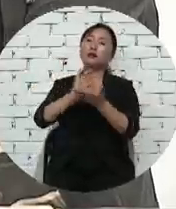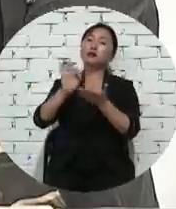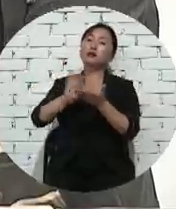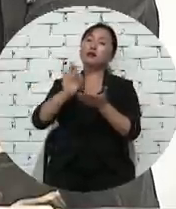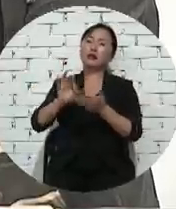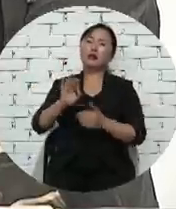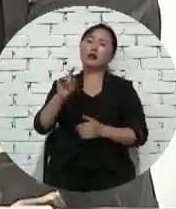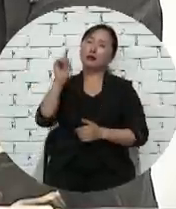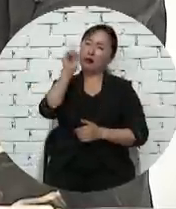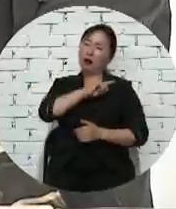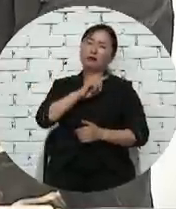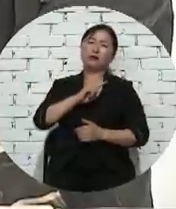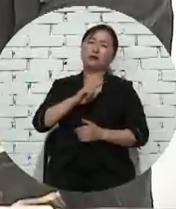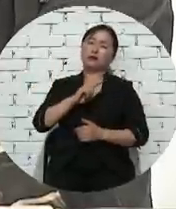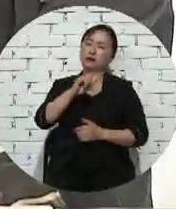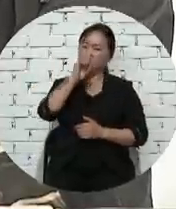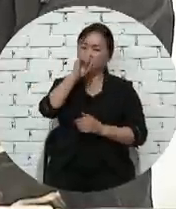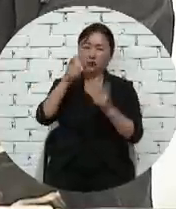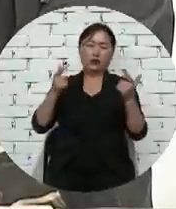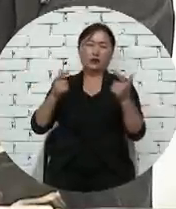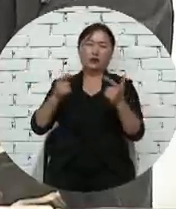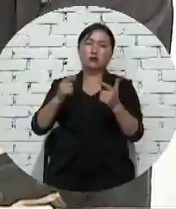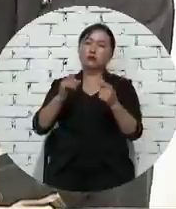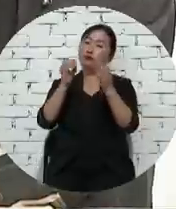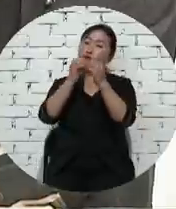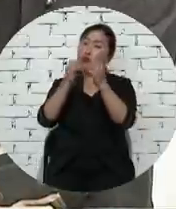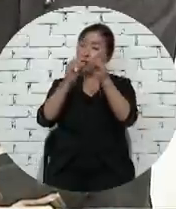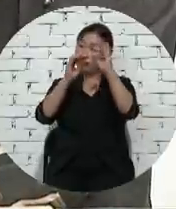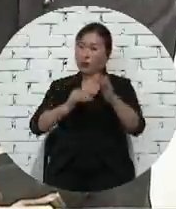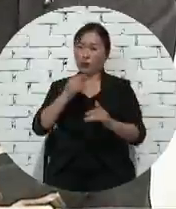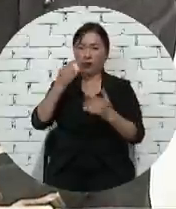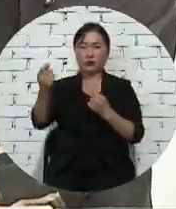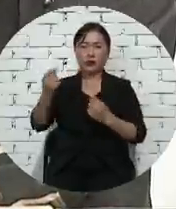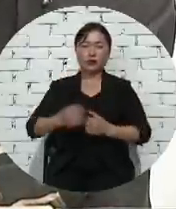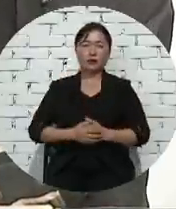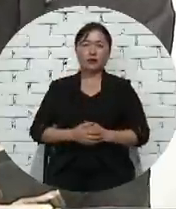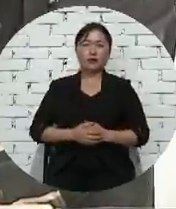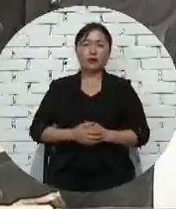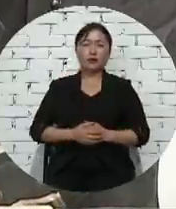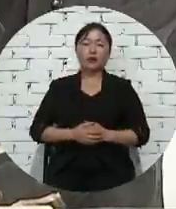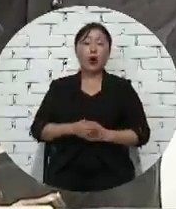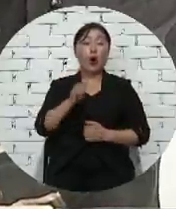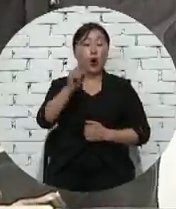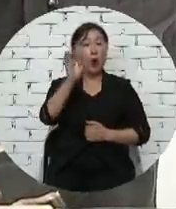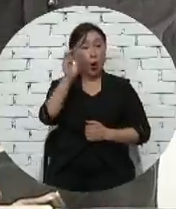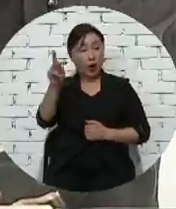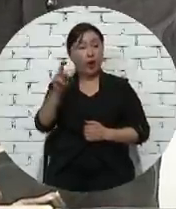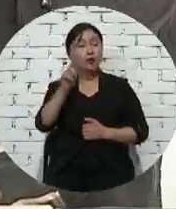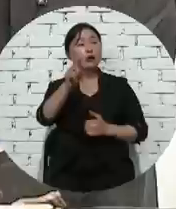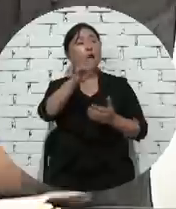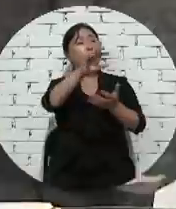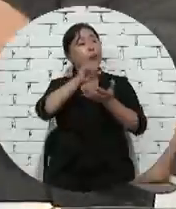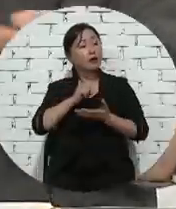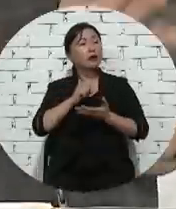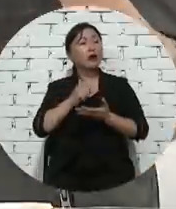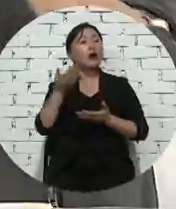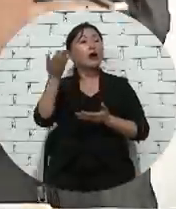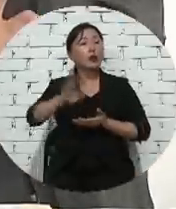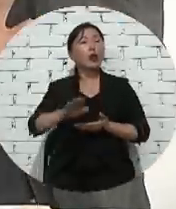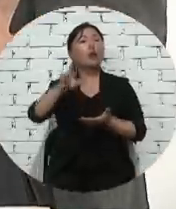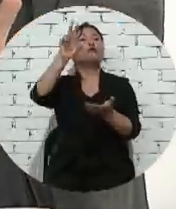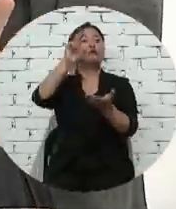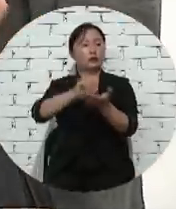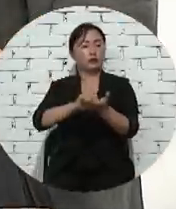공작 프레임인 거예요. 예, 근데 제가 지금 저도 네. 뭐 네네. 제가 오케이 그 주장을 받아들인다 하더라도 지금 네. 문제가 되는 것은